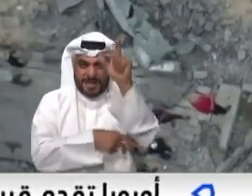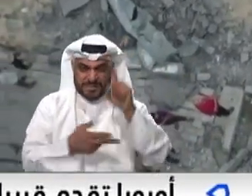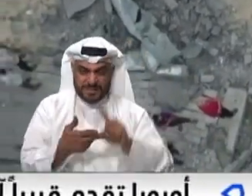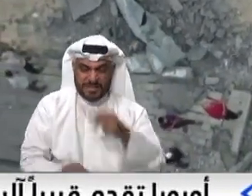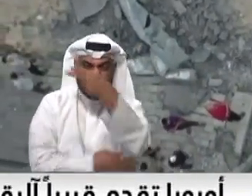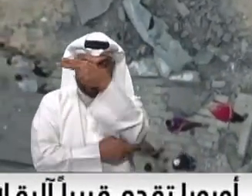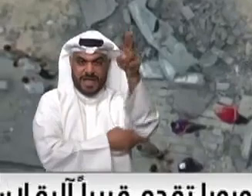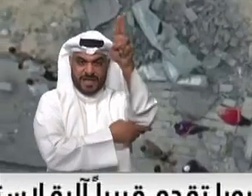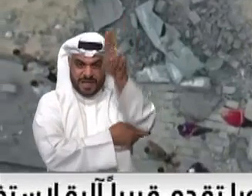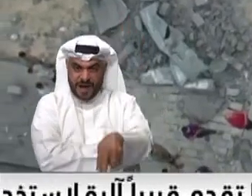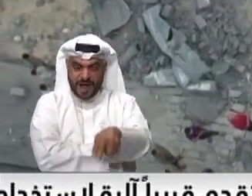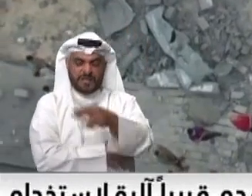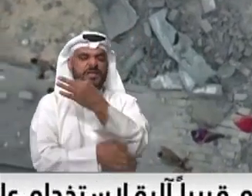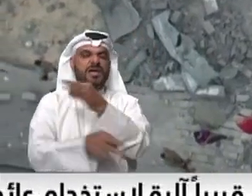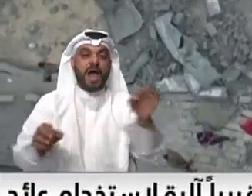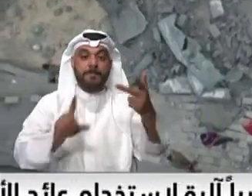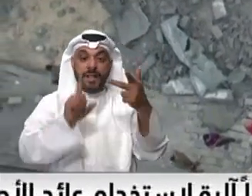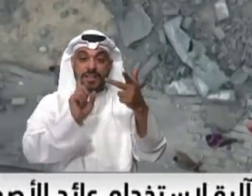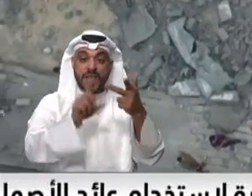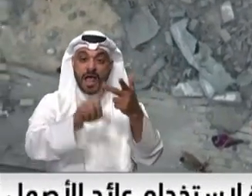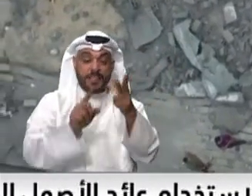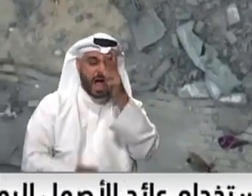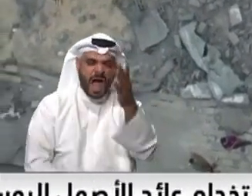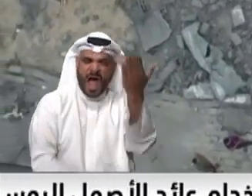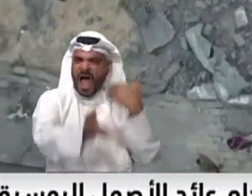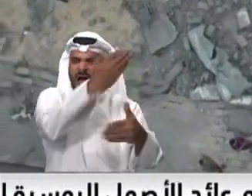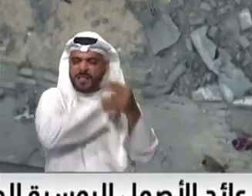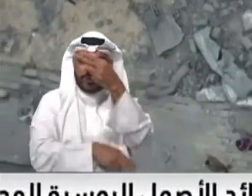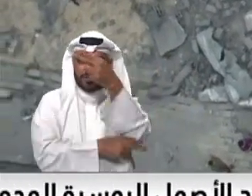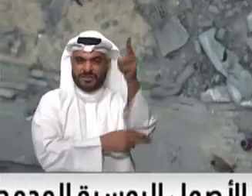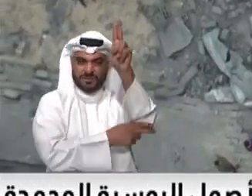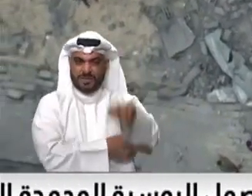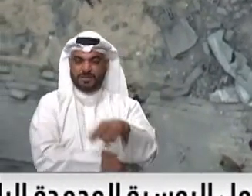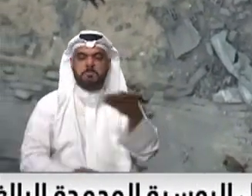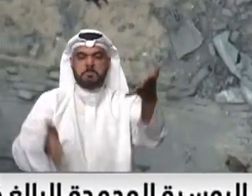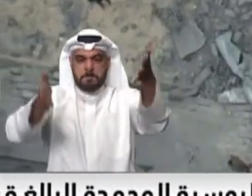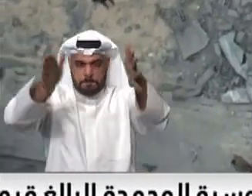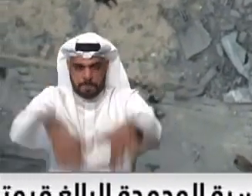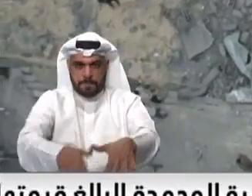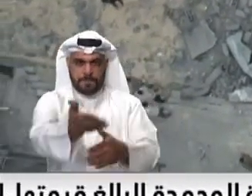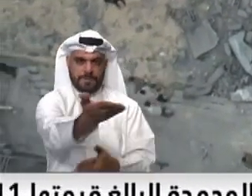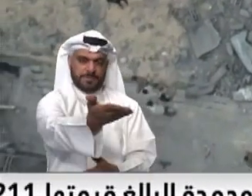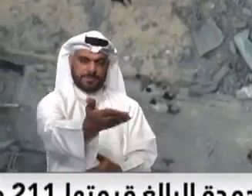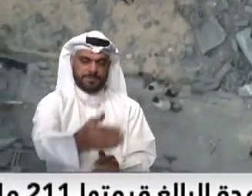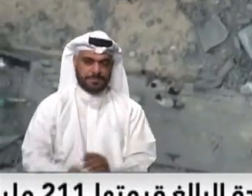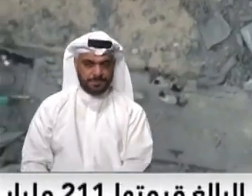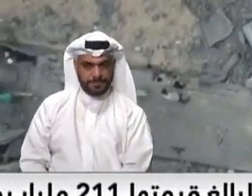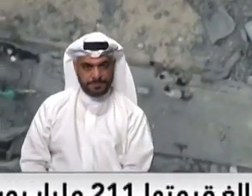والتدمير، منها ثالث أقدم كنيسة في العالم تقع في حي الزيتون بالقطاع.